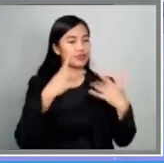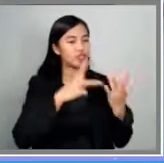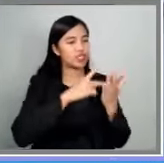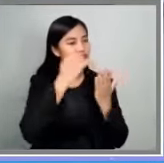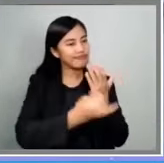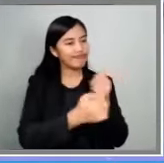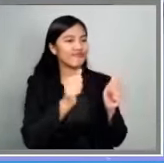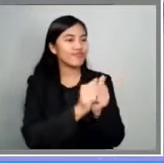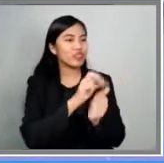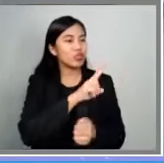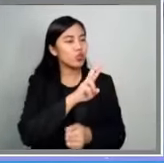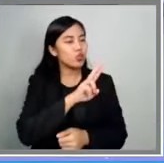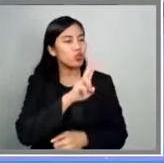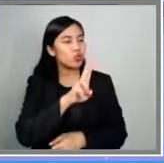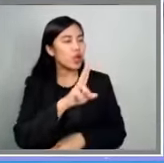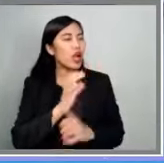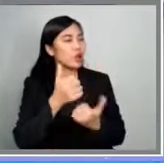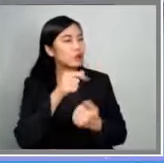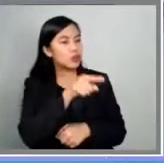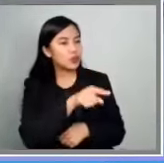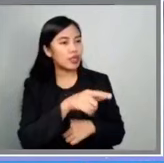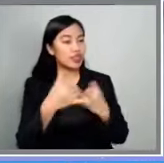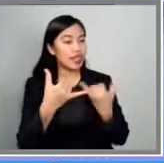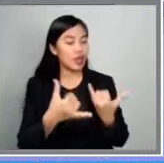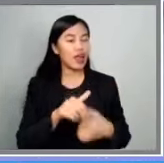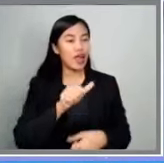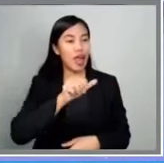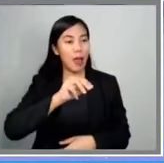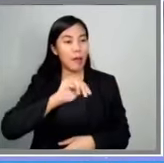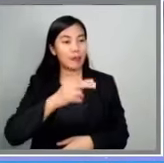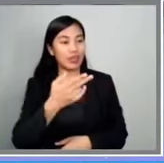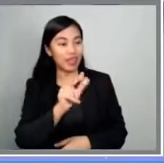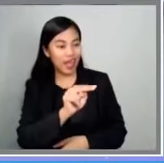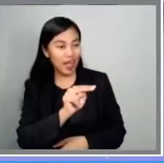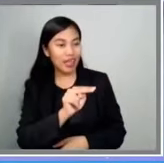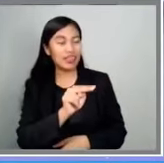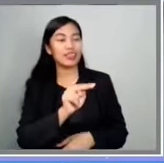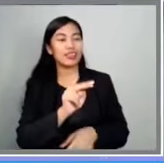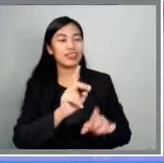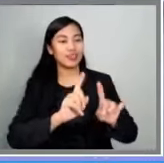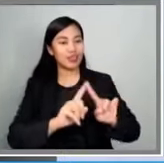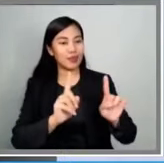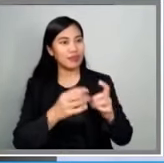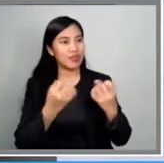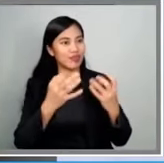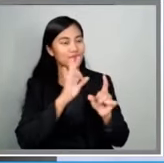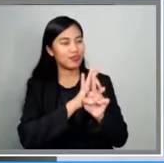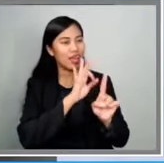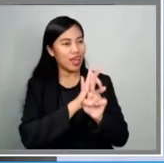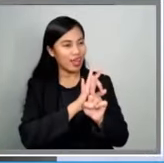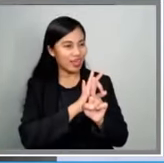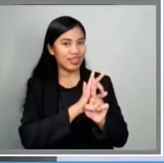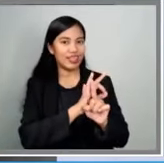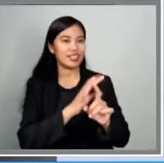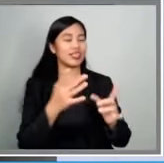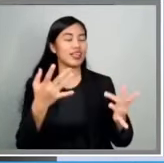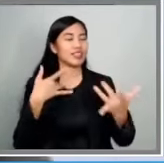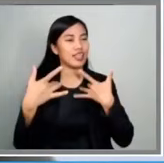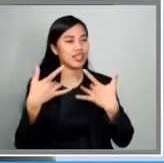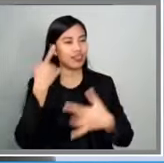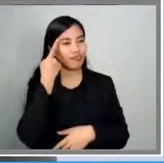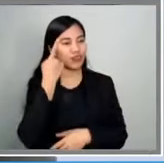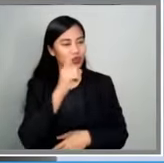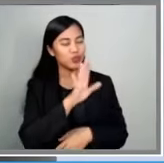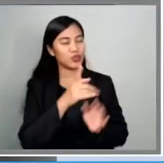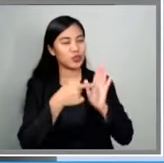Parang Ibrahim Amihan to. Kaya daming fans ng Encantado ang nag-aabang dito. Ay, ganun pala. Balik ang tambalan. So, although